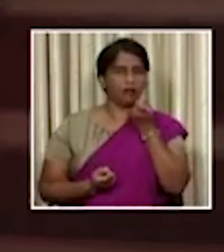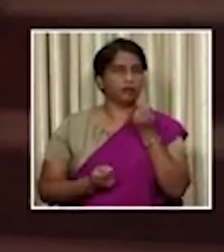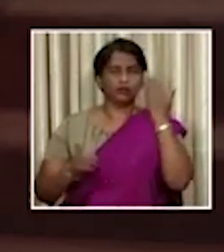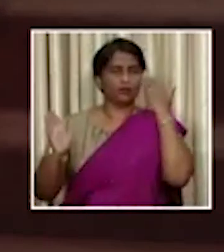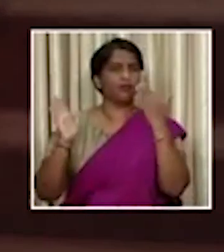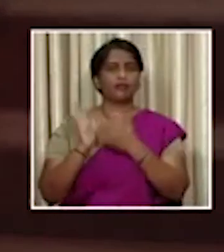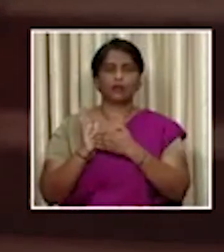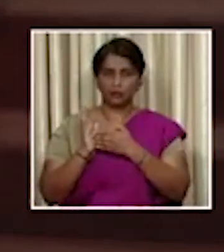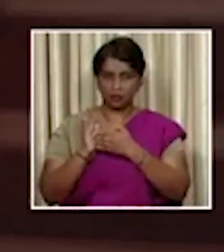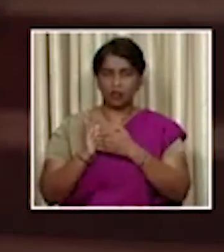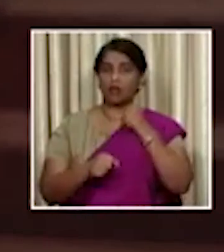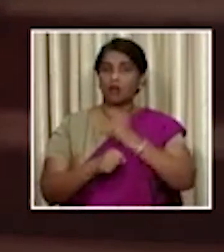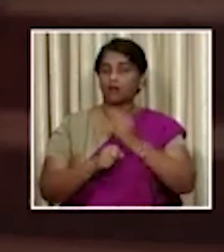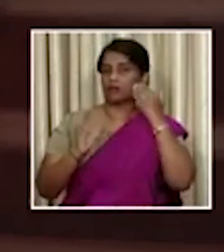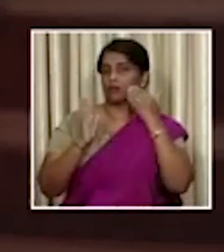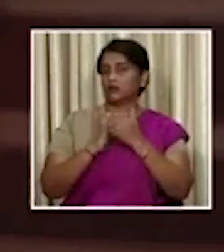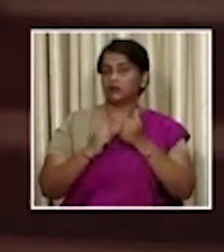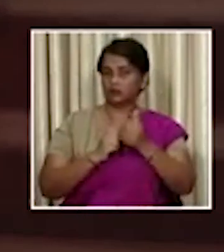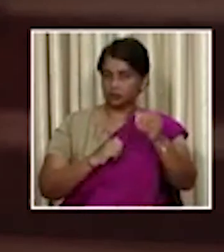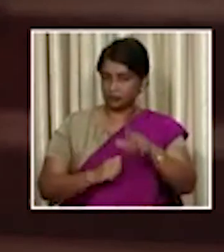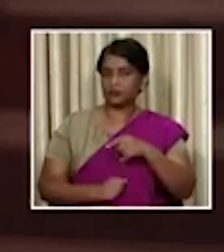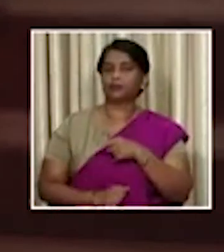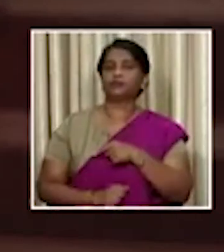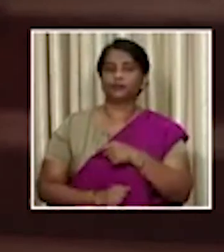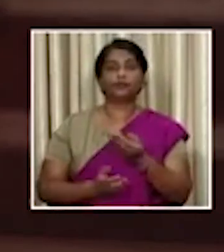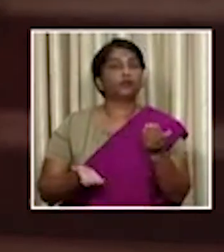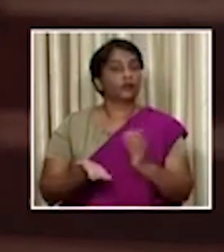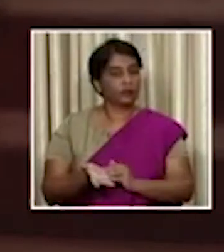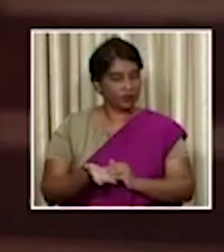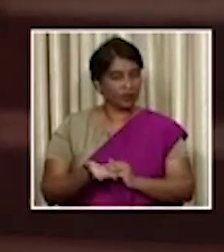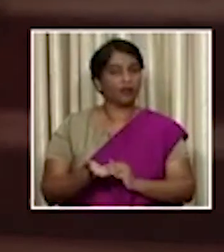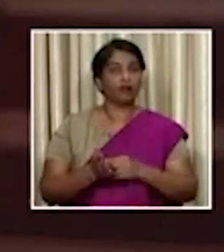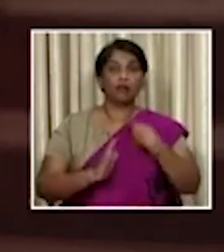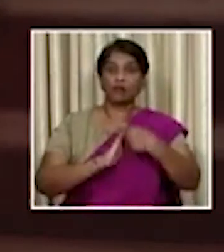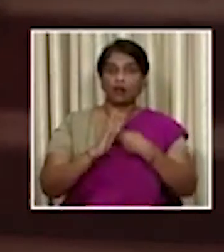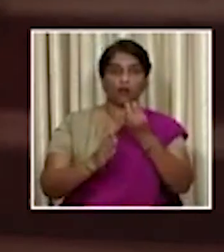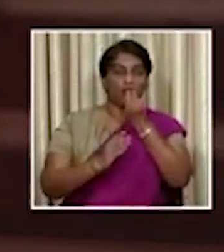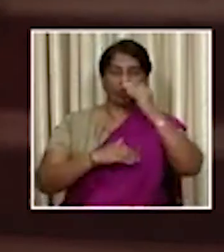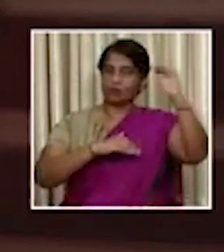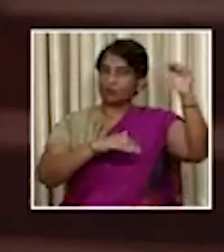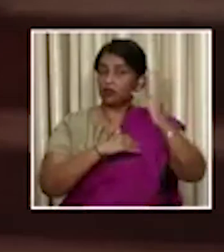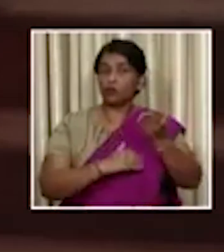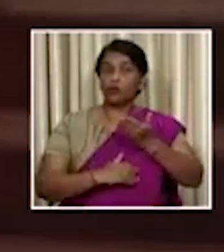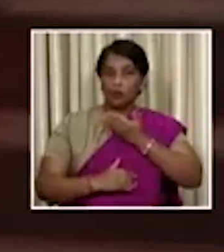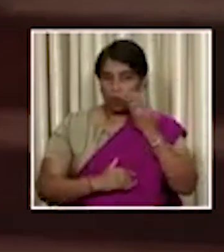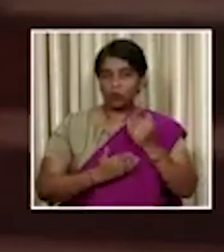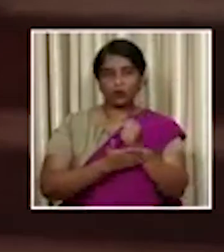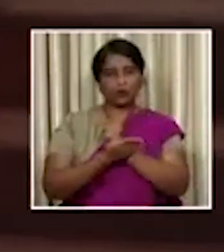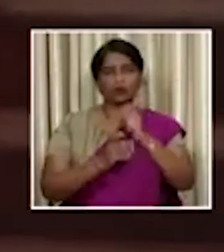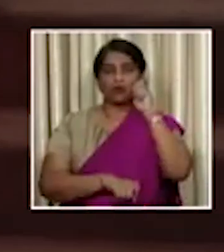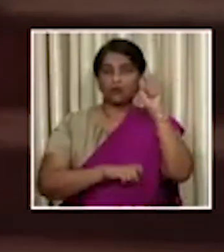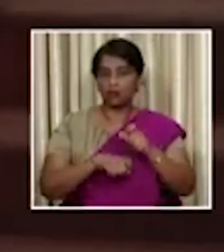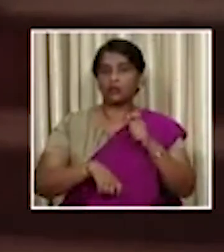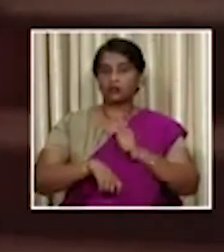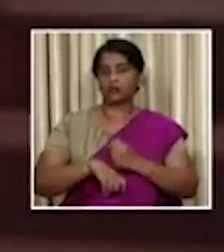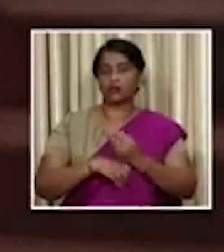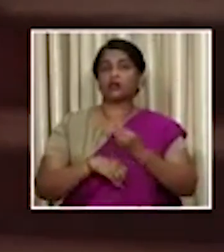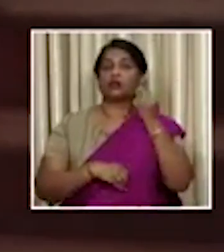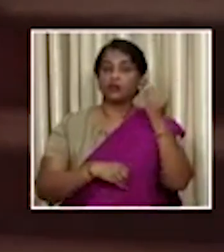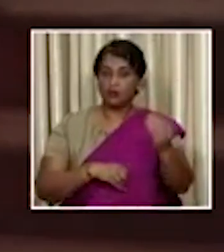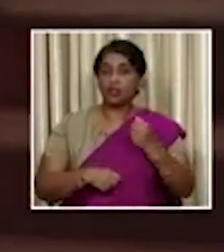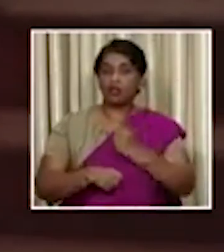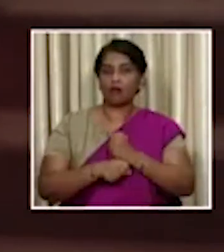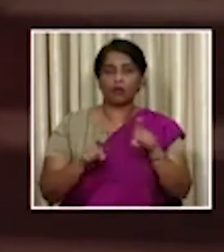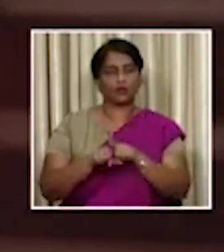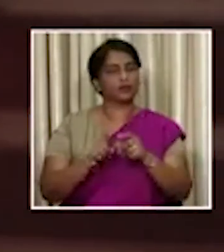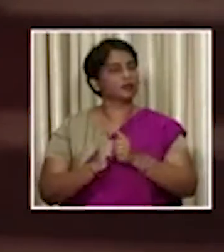அமைச்சருமான நலிந்த ஜெயதேச தெரிவித்துள்ளார் அரசாங்கம் கணக்கு வாக்கு பணத்தை சமர்ப்பித்துள்ளமை தொடர்பில் தயாஸ்ரீ ஜெயசேகர சபையில் முன்வைத்த